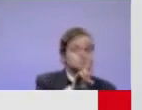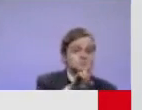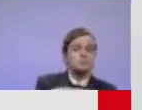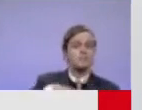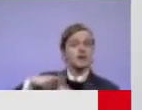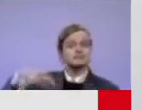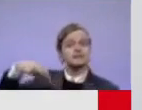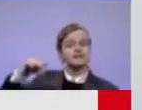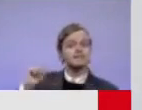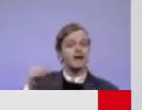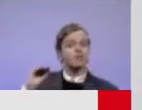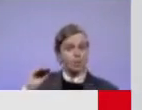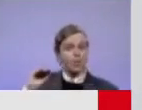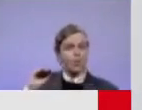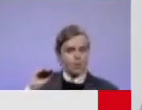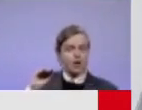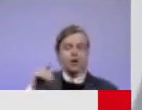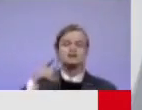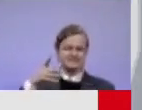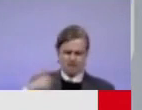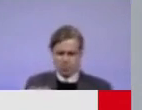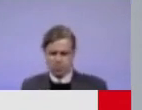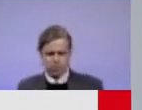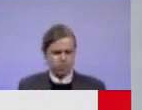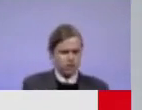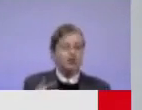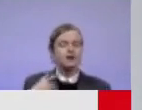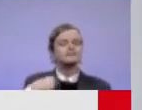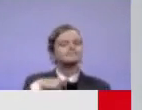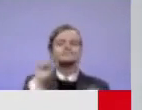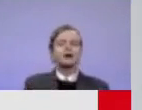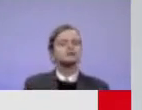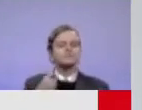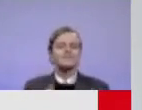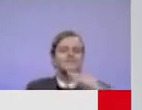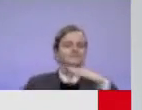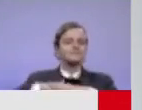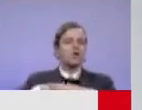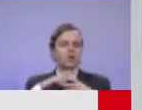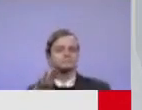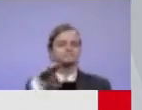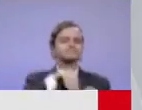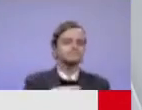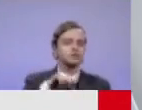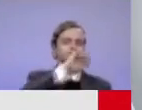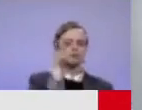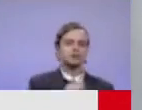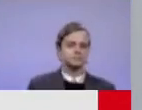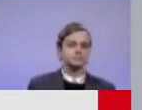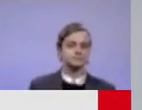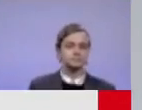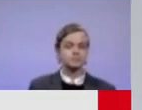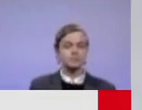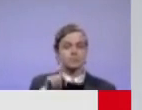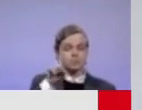din acest motiv are pe deplin dreptul să devină membru de plin al spațiului european. Peste